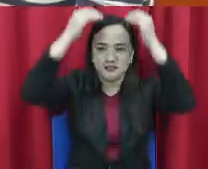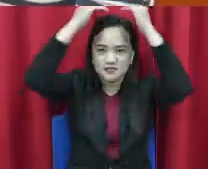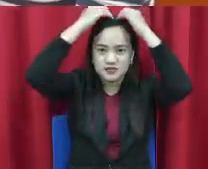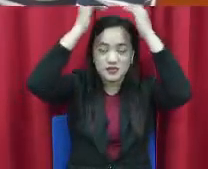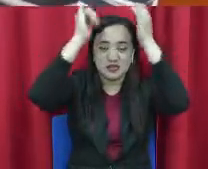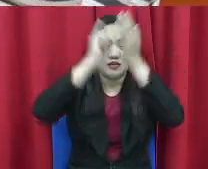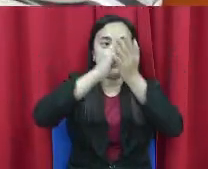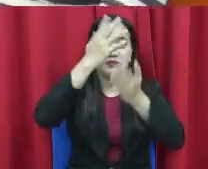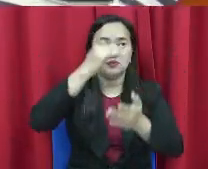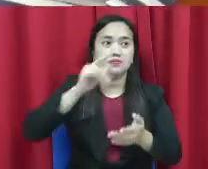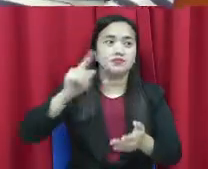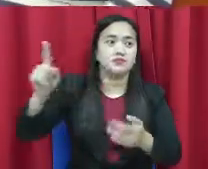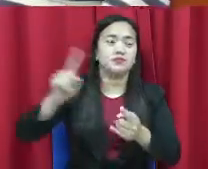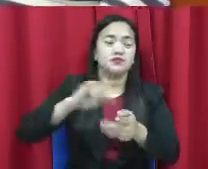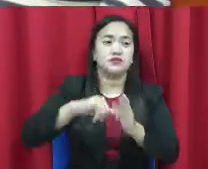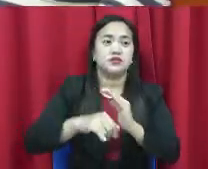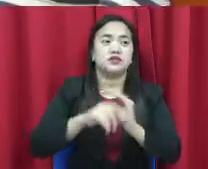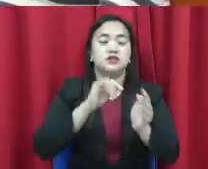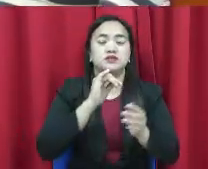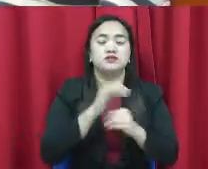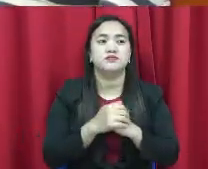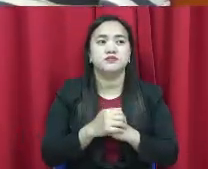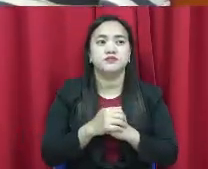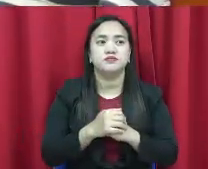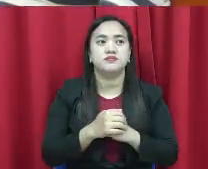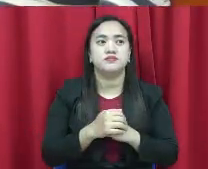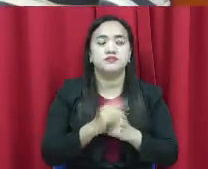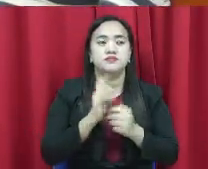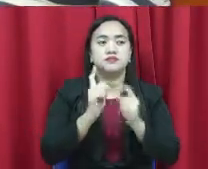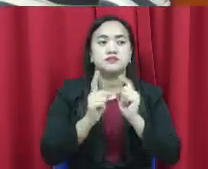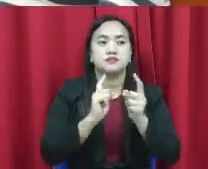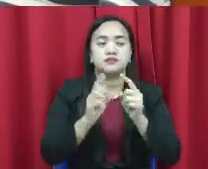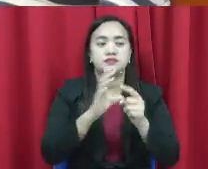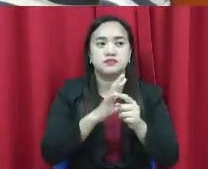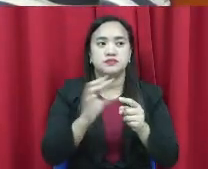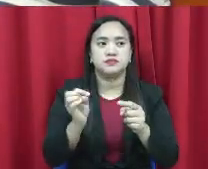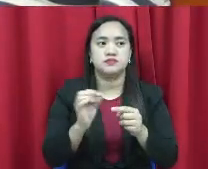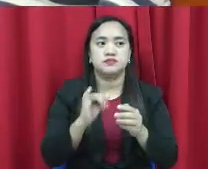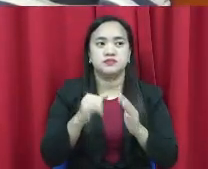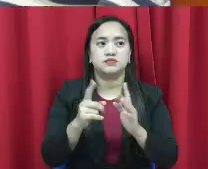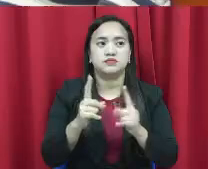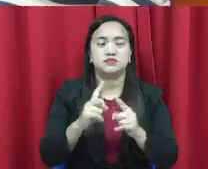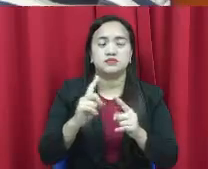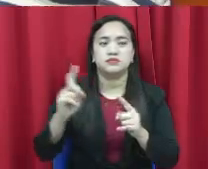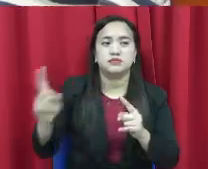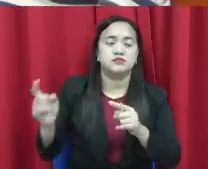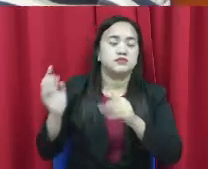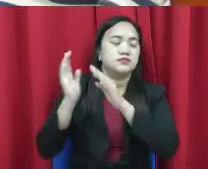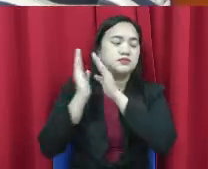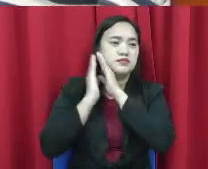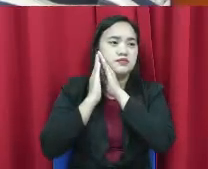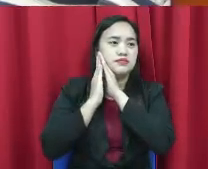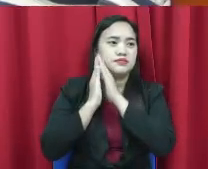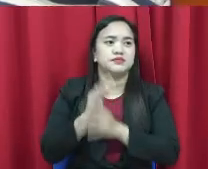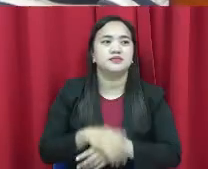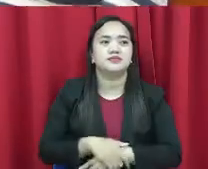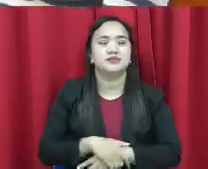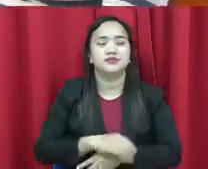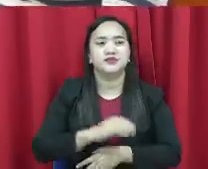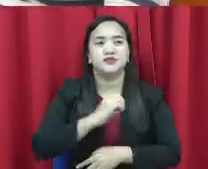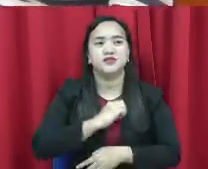doon ay ah Konting ano lang instruction Si pastor and then punta na kam sa amin mga kanya-kanyang kanya-kanyang